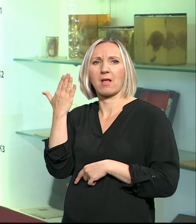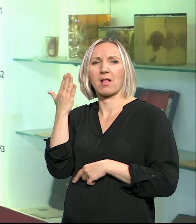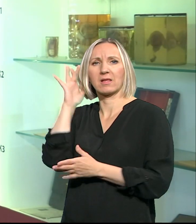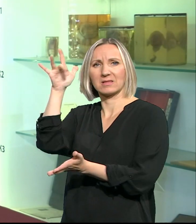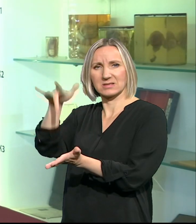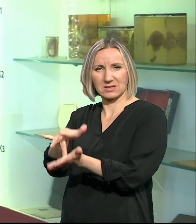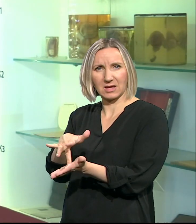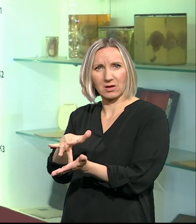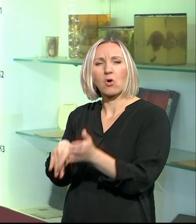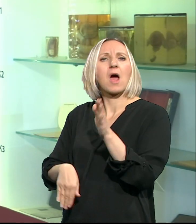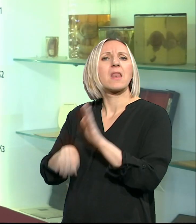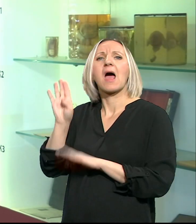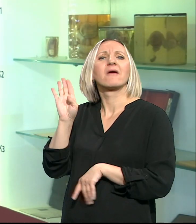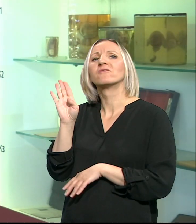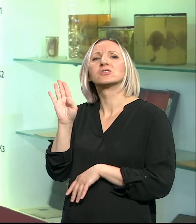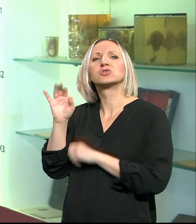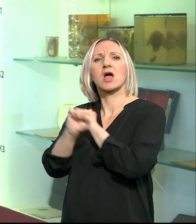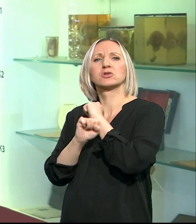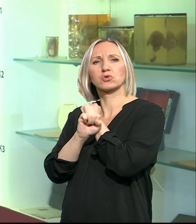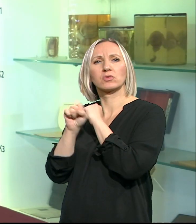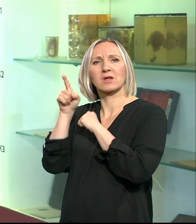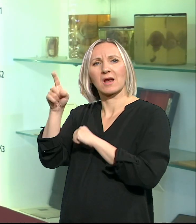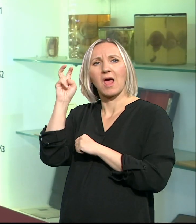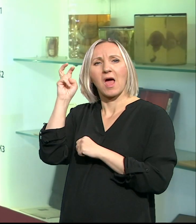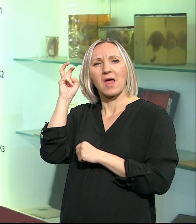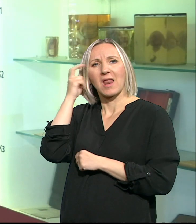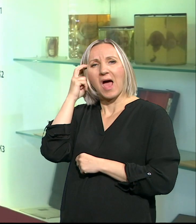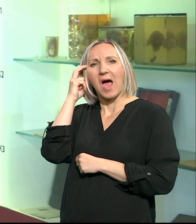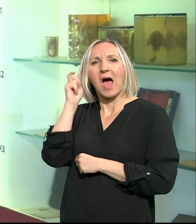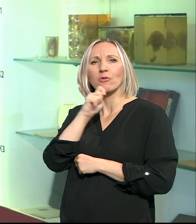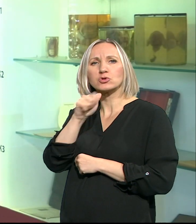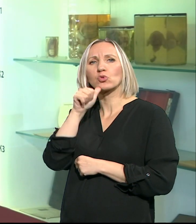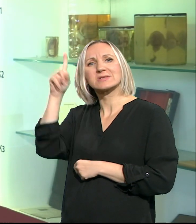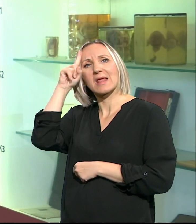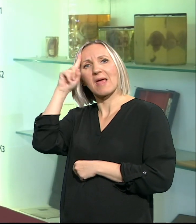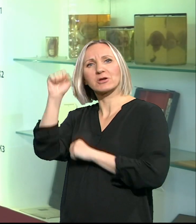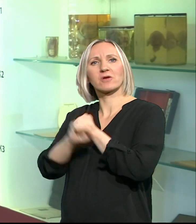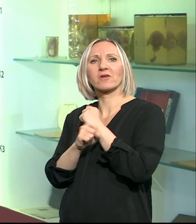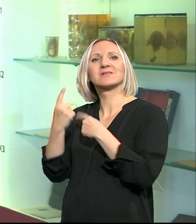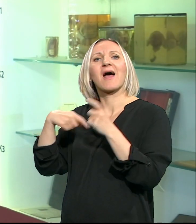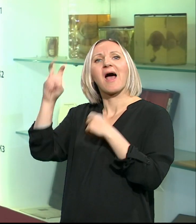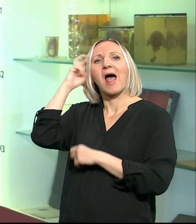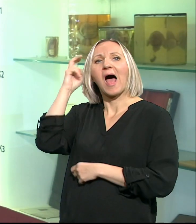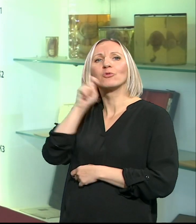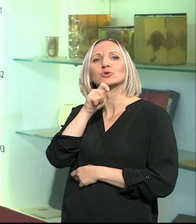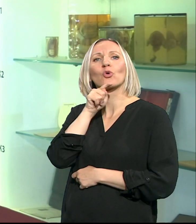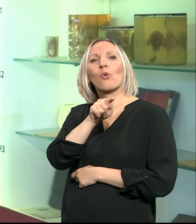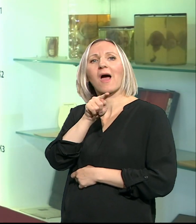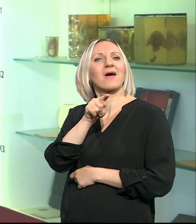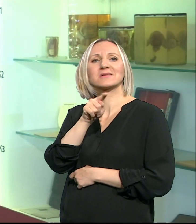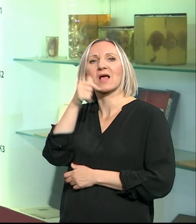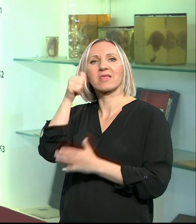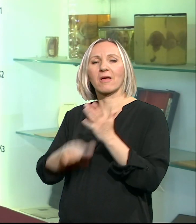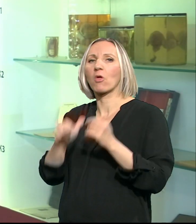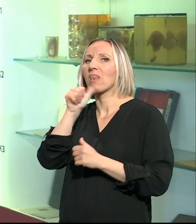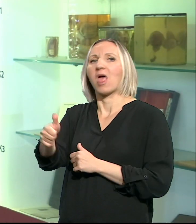neki medicinari, a najviše ih je bilo na studijima na austrougarskim i nemačkim univerzitetima, ali Austrougarska u jednom momentu